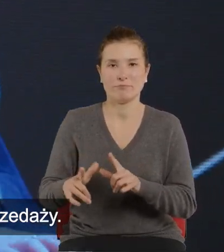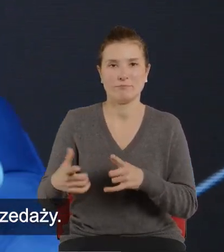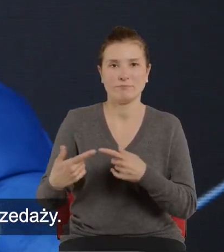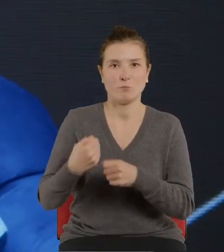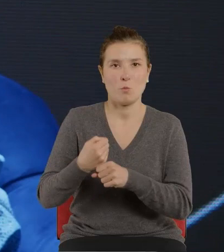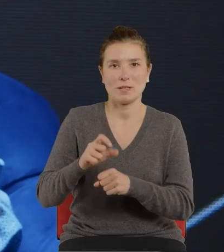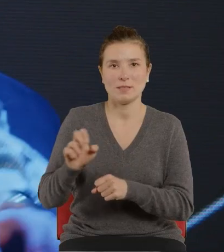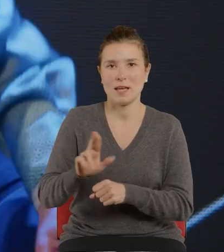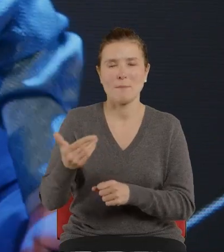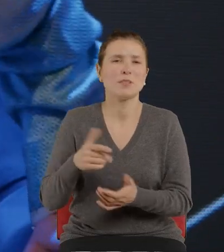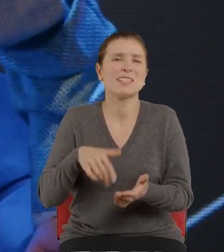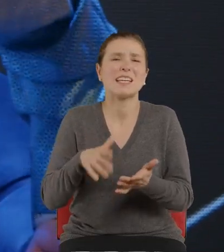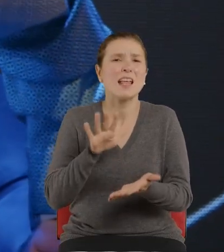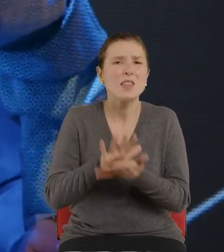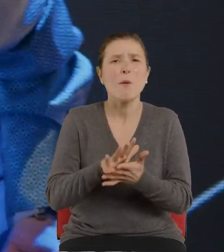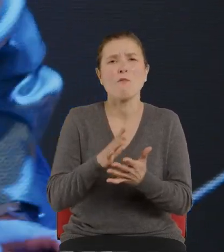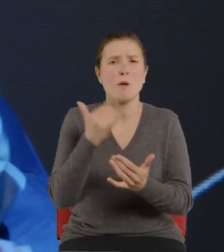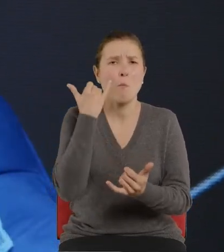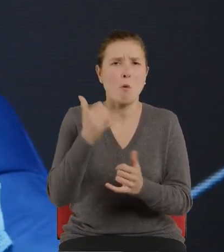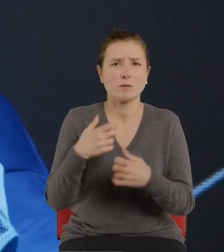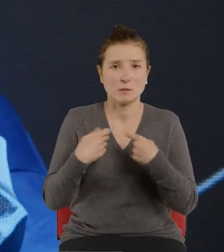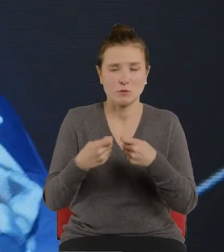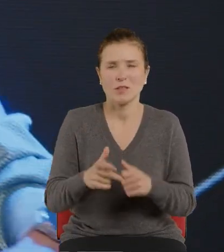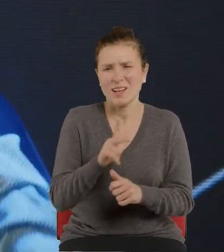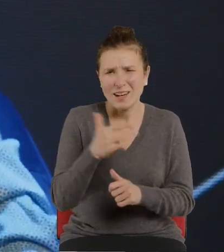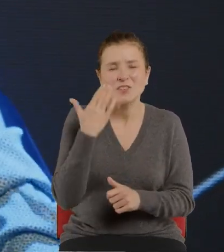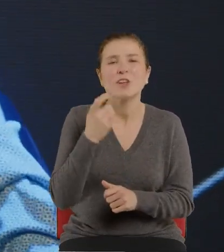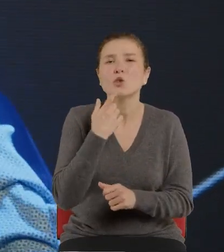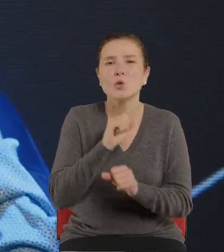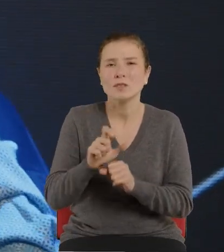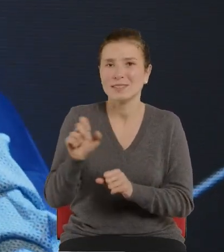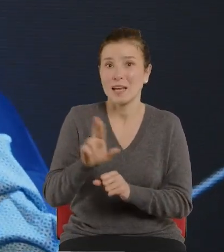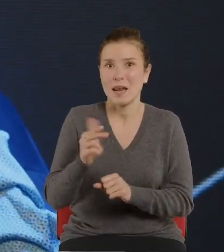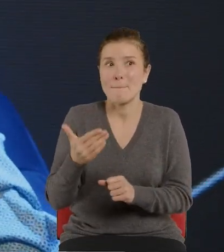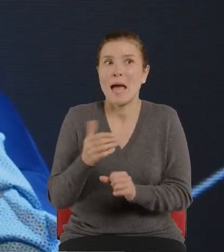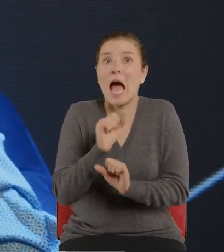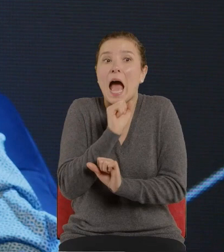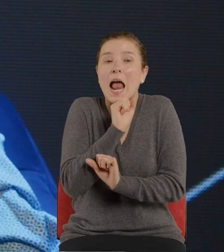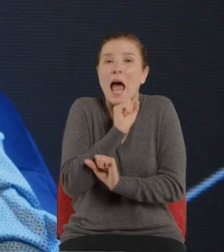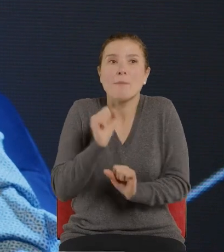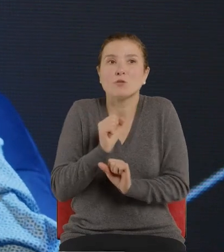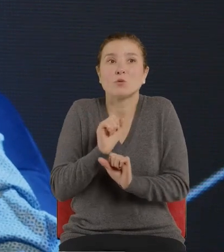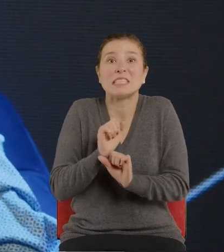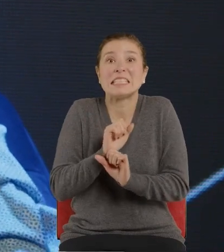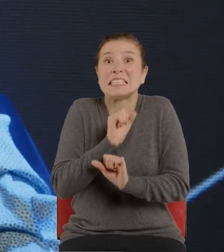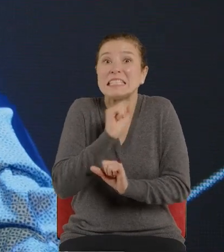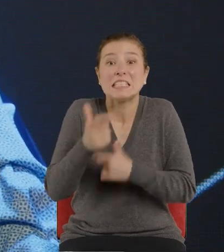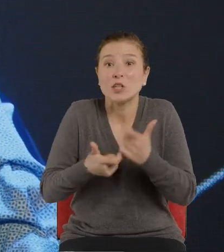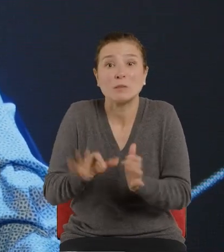klasycznych sprzedaży. Ludzie nie chcą, wszyscy wiedzą, co to jest CRM i tak dalej, ale absolutnie nikt nie robi tego systematycznie, albo